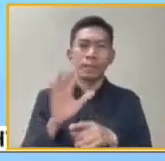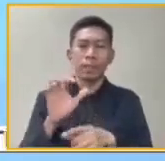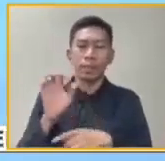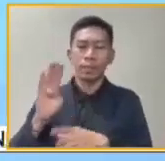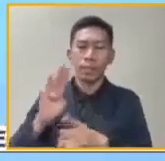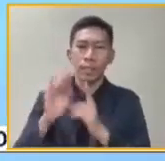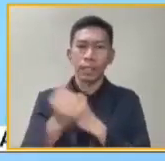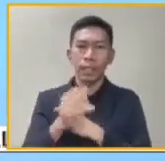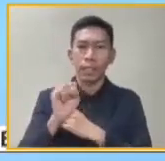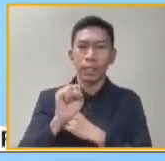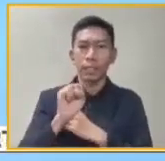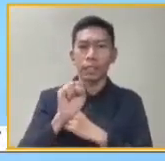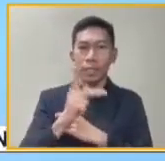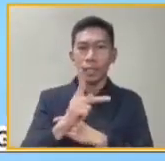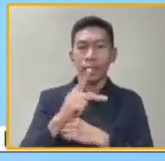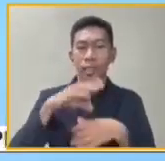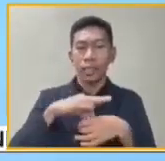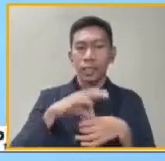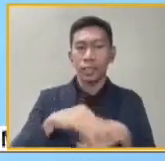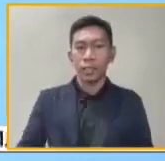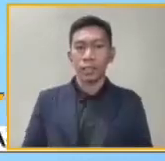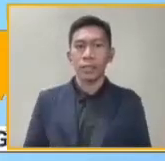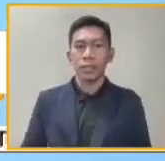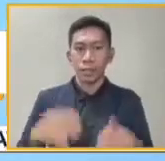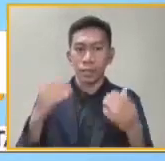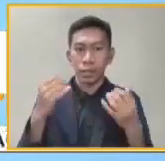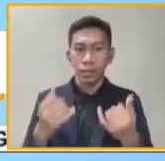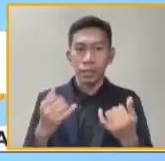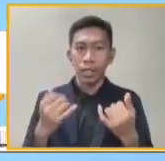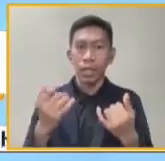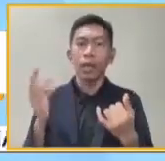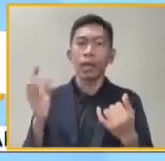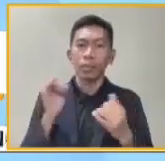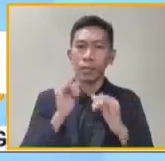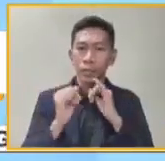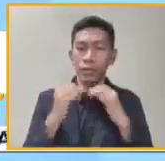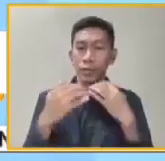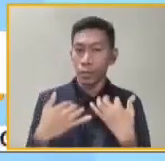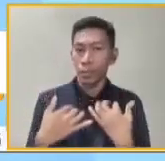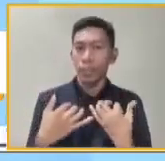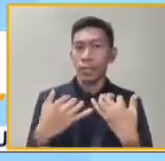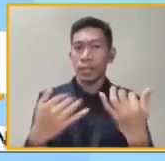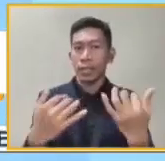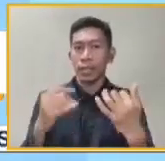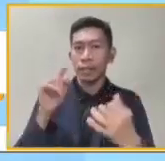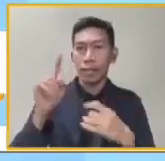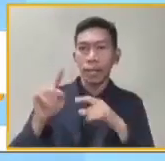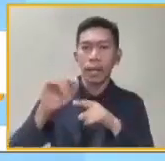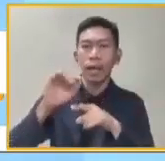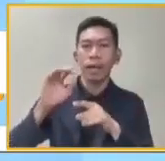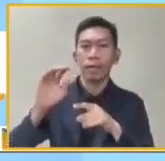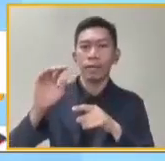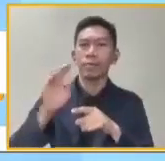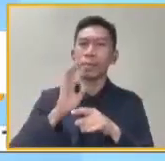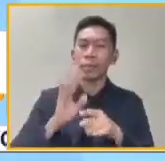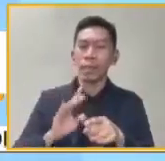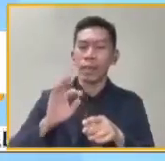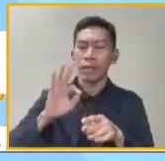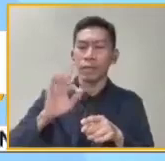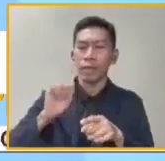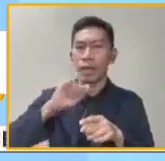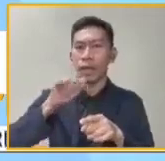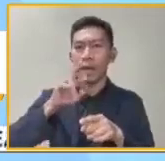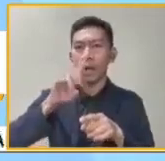bagong Pilipinas ngayon, public briefing, sinabi ni PNP spokesperson Colonel Jean Fajardo na 47 sa